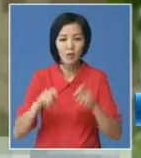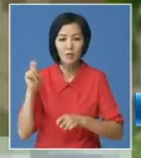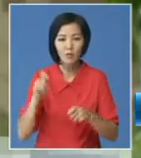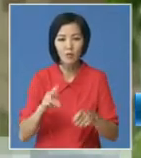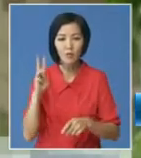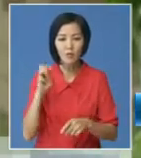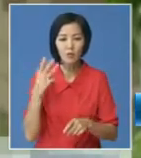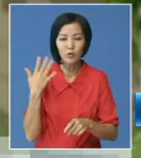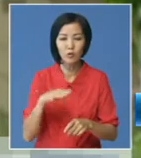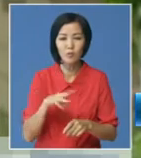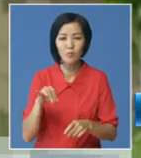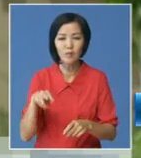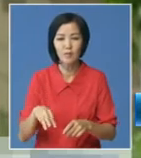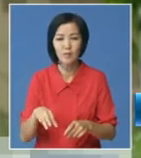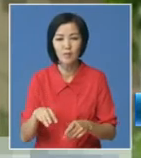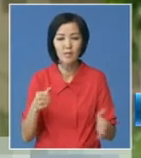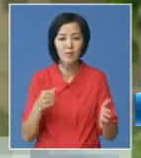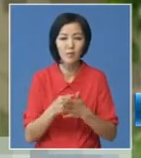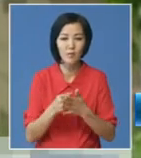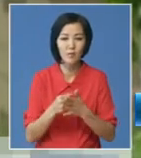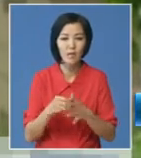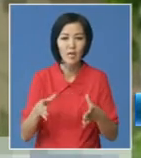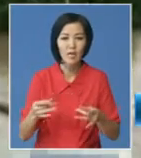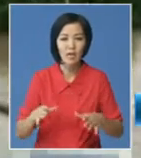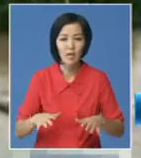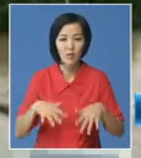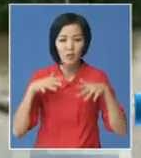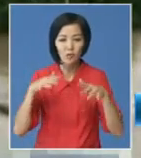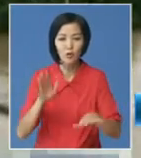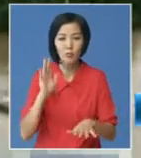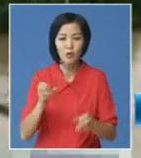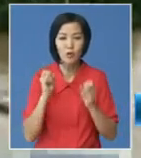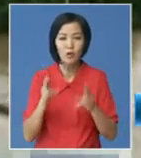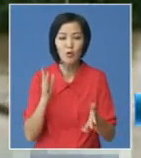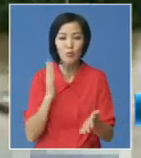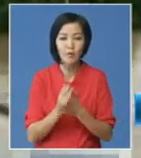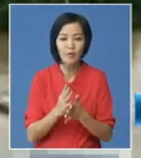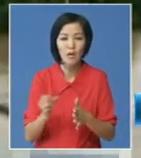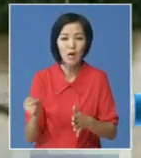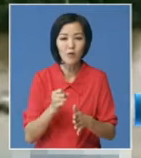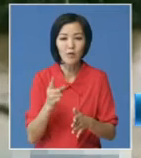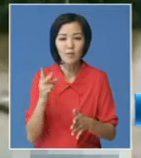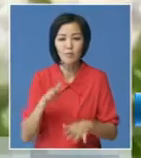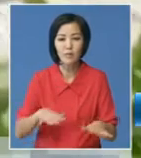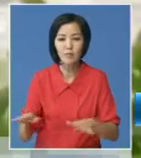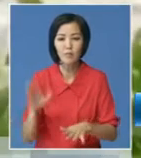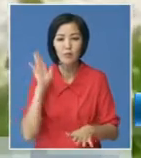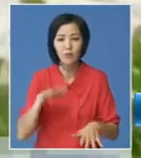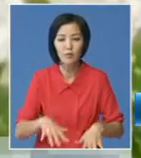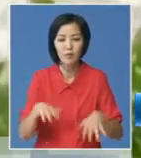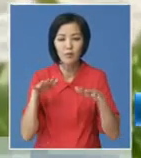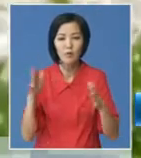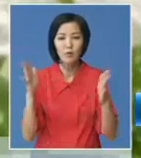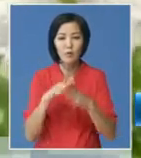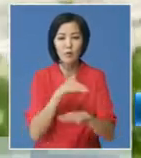350 миллиметрге жеткен. Осының салдарынан лай көшкіні жүреді деген қауіп бар. Қазірдің өзінде ауданның біраз бөлігін су басып, үйлер